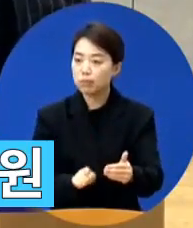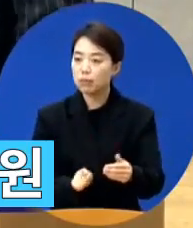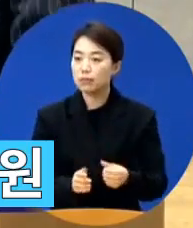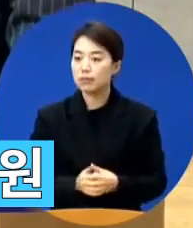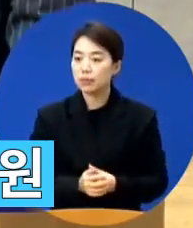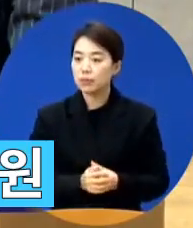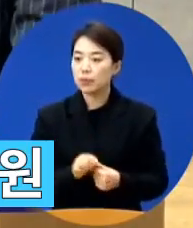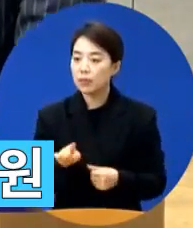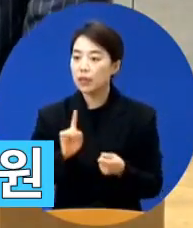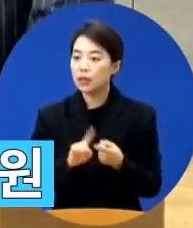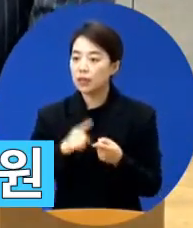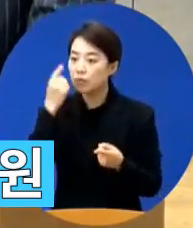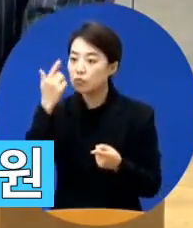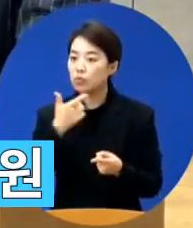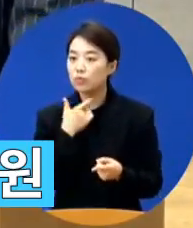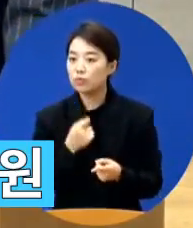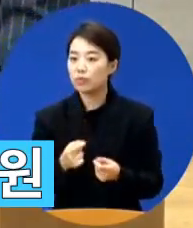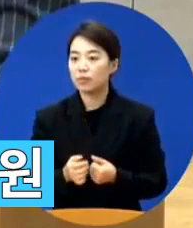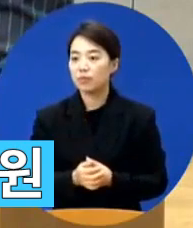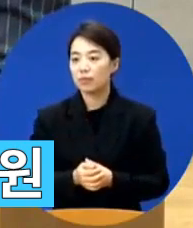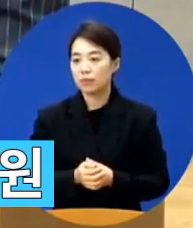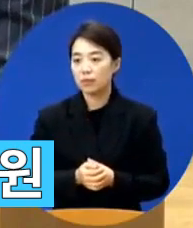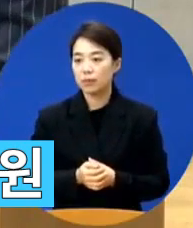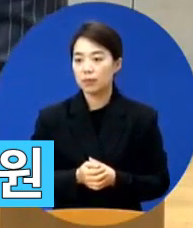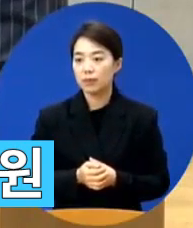그래서 그거에 대해서 질문을 드린 겁니다.